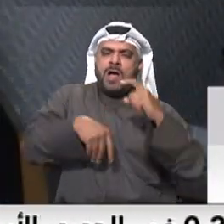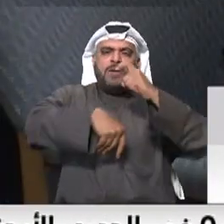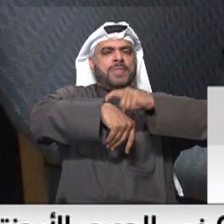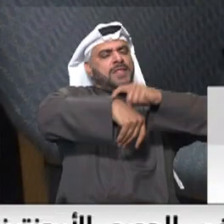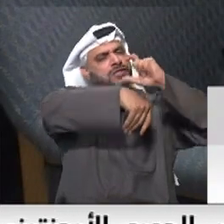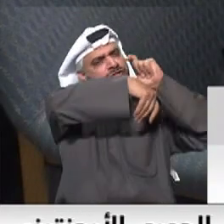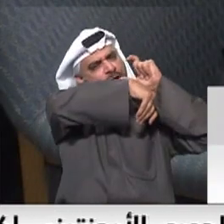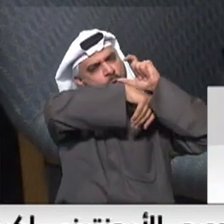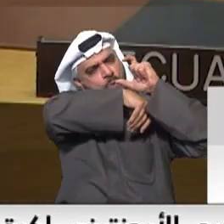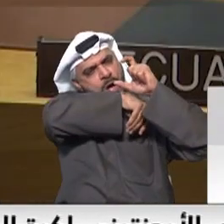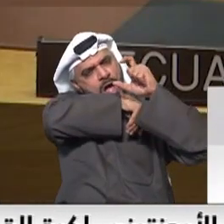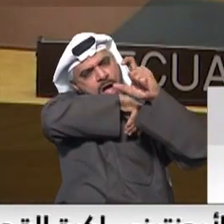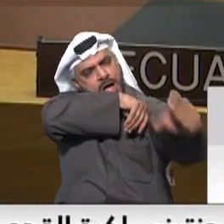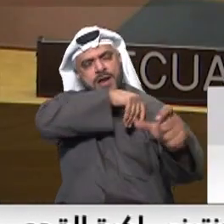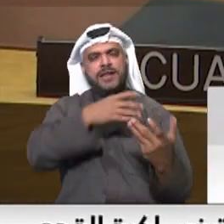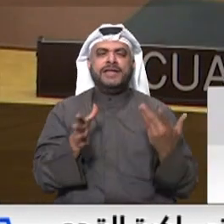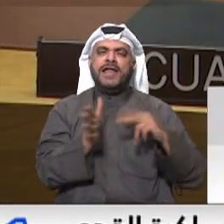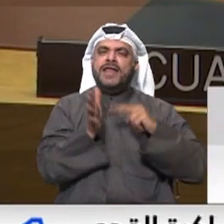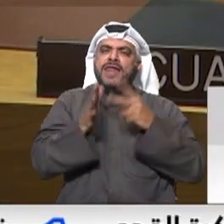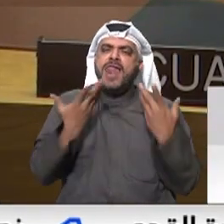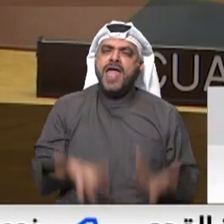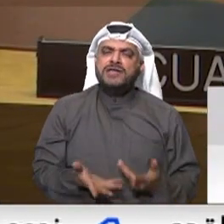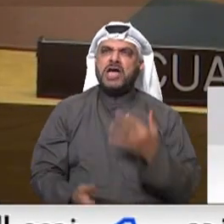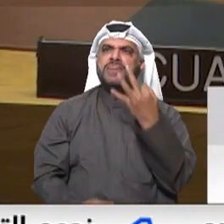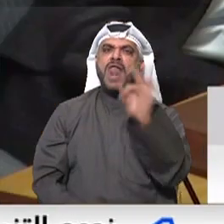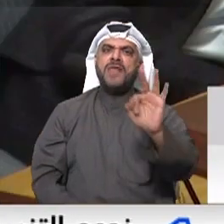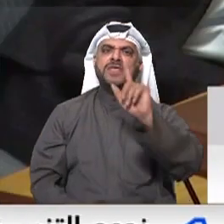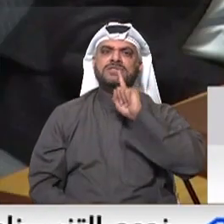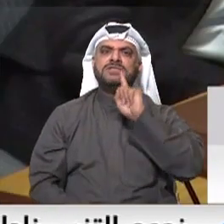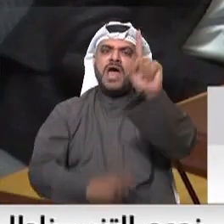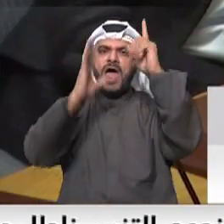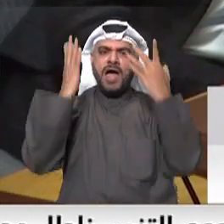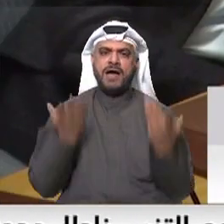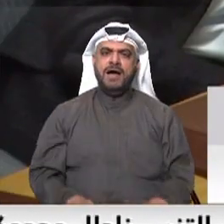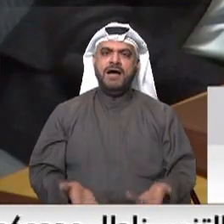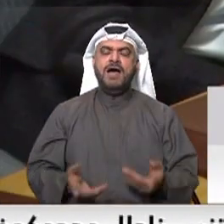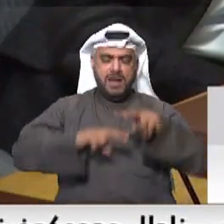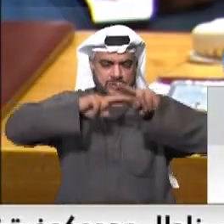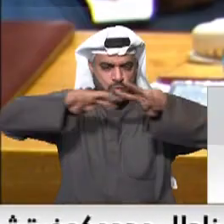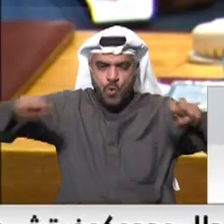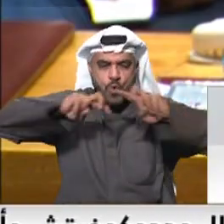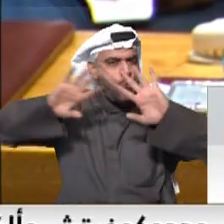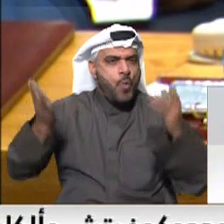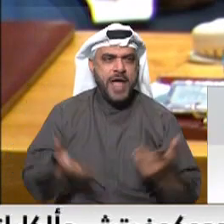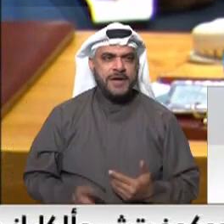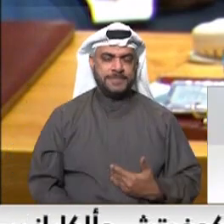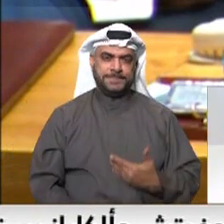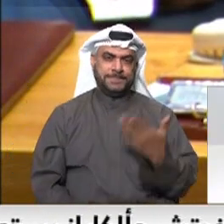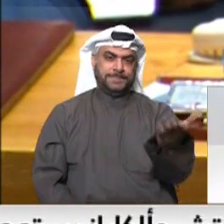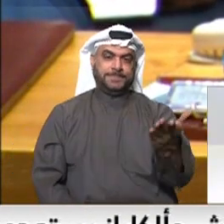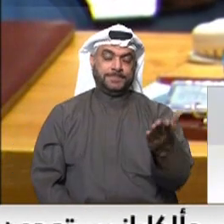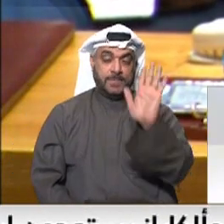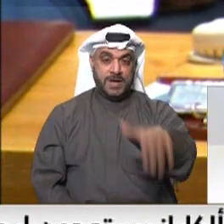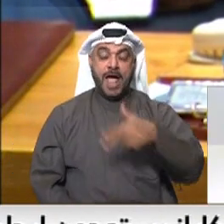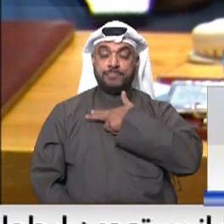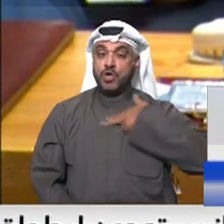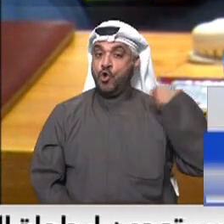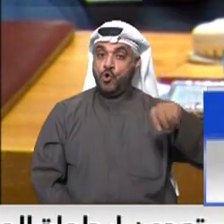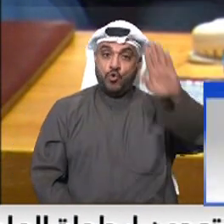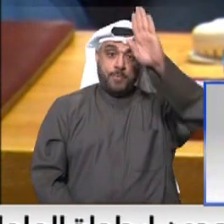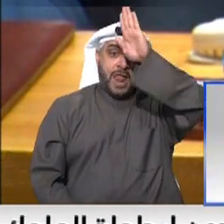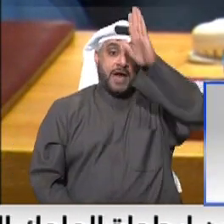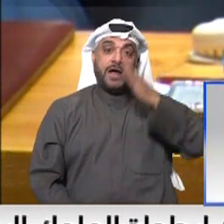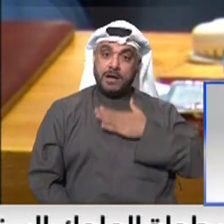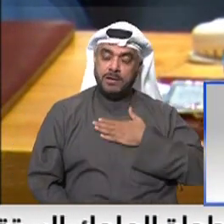ورعايا البلدان الثالثه والممتلكات الكويتيه بما في ذلك الارشيف الكويتي حكومه